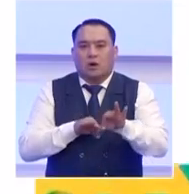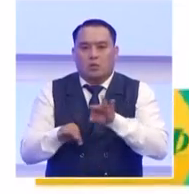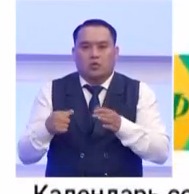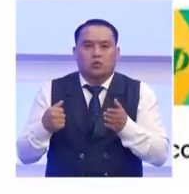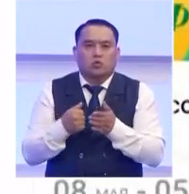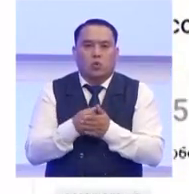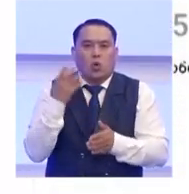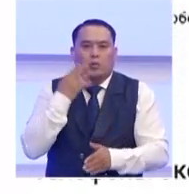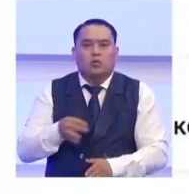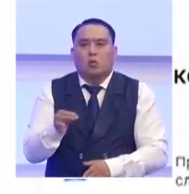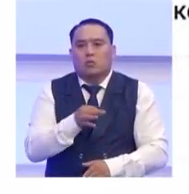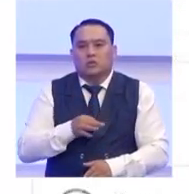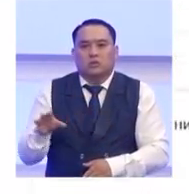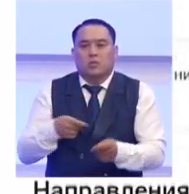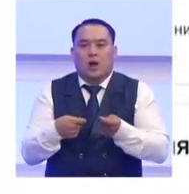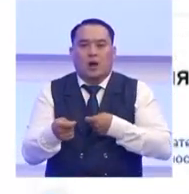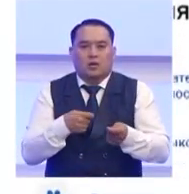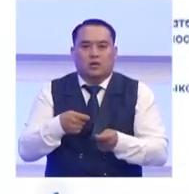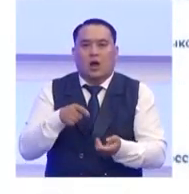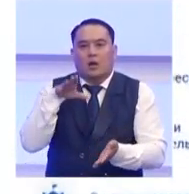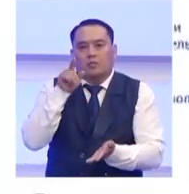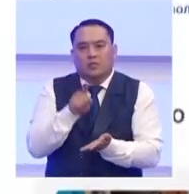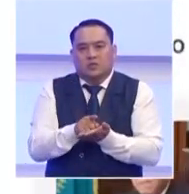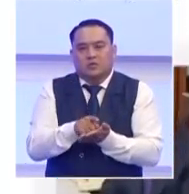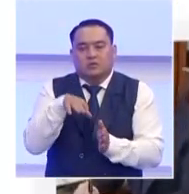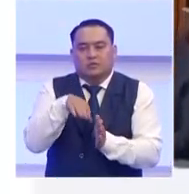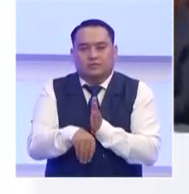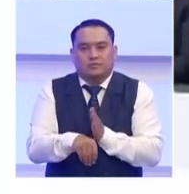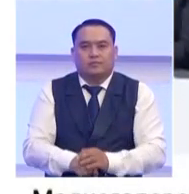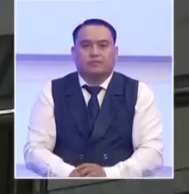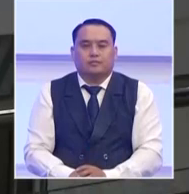соңына дейін облыстың барлық басқармалары меңгерулері дейіз.